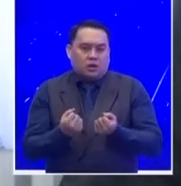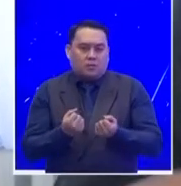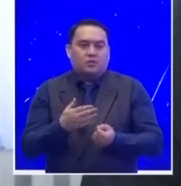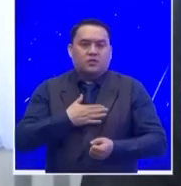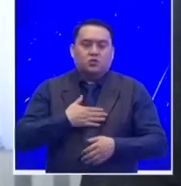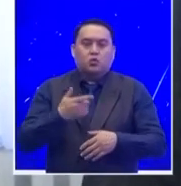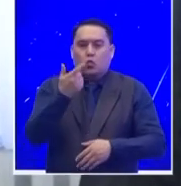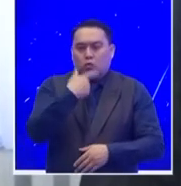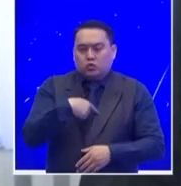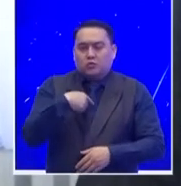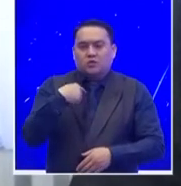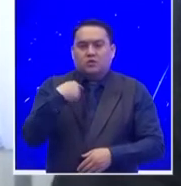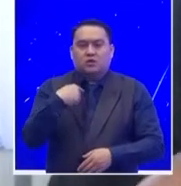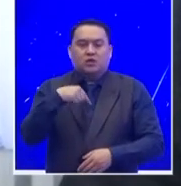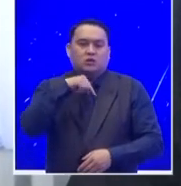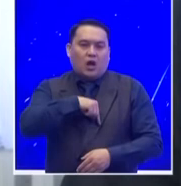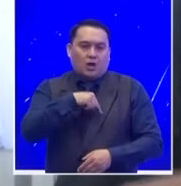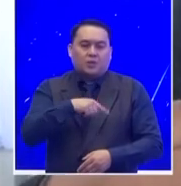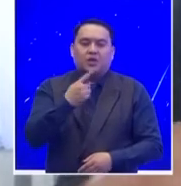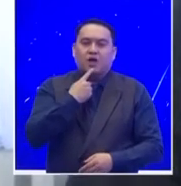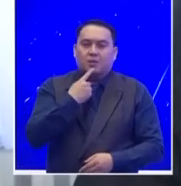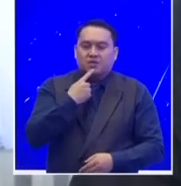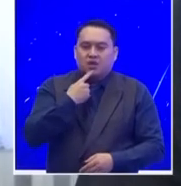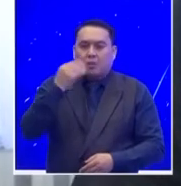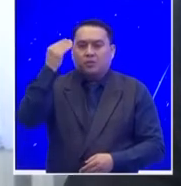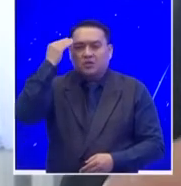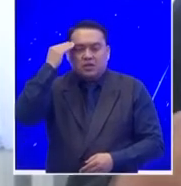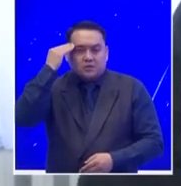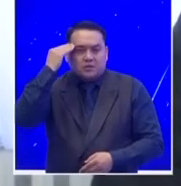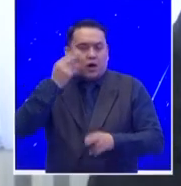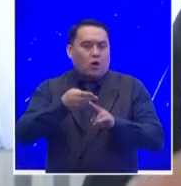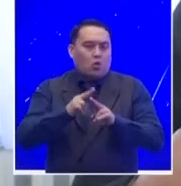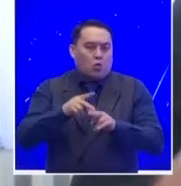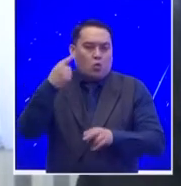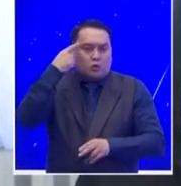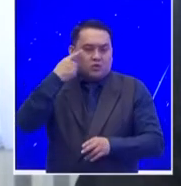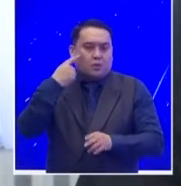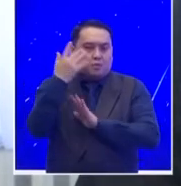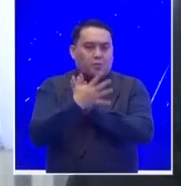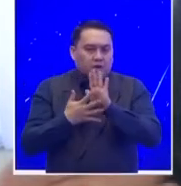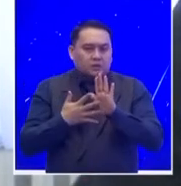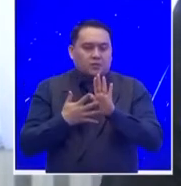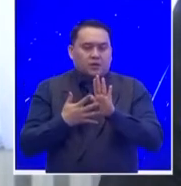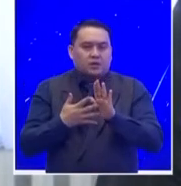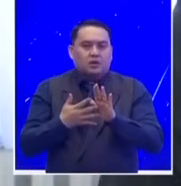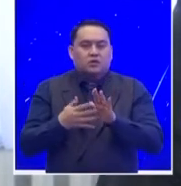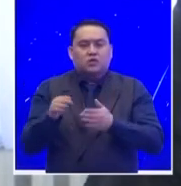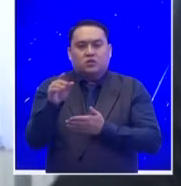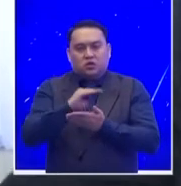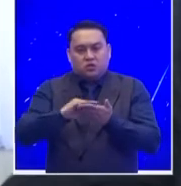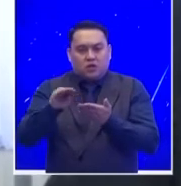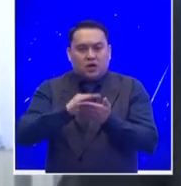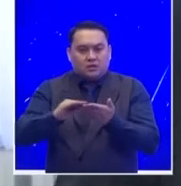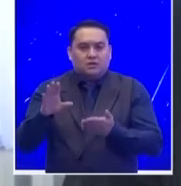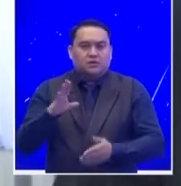біздің өзіміздің бейнемізді алды. Біздің тілімізге, санамызға, ойымызға түсінікті етіп жырлап берді.